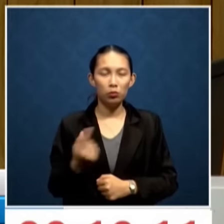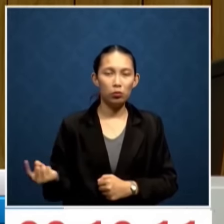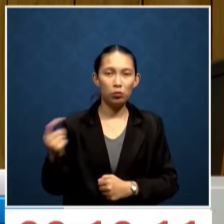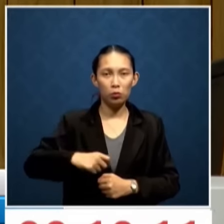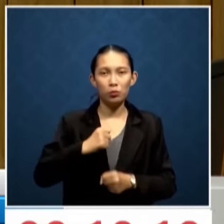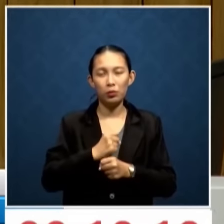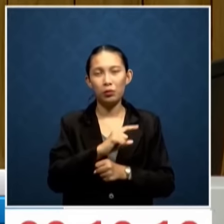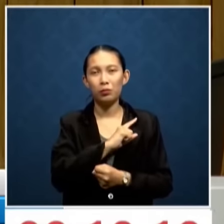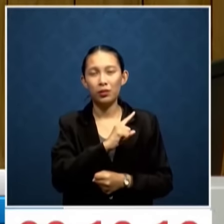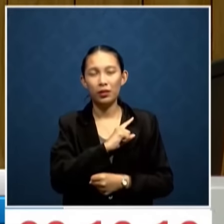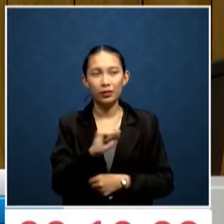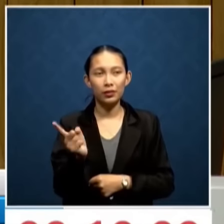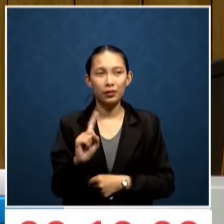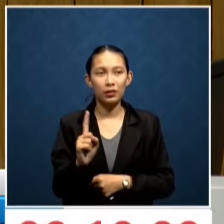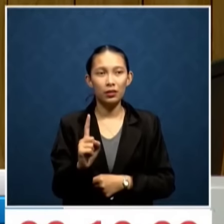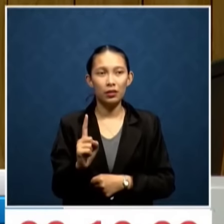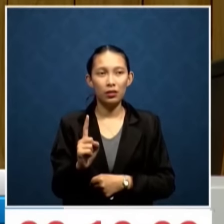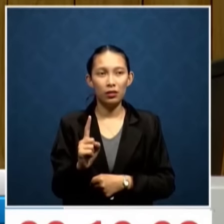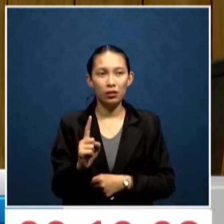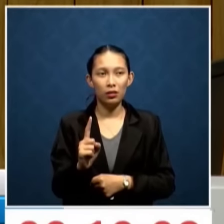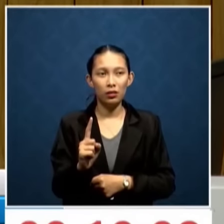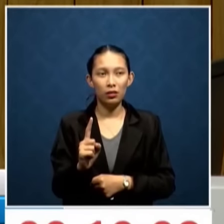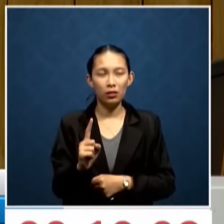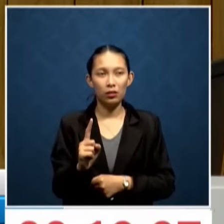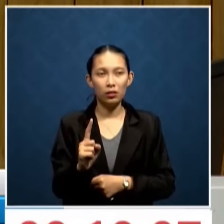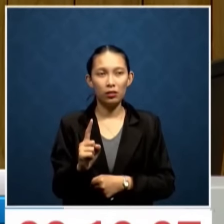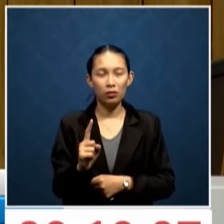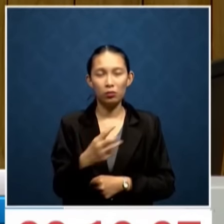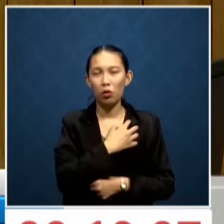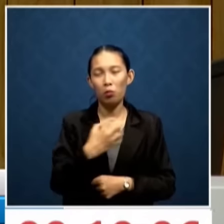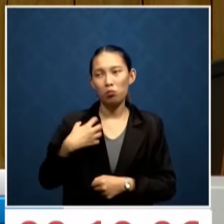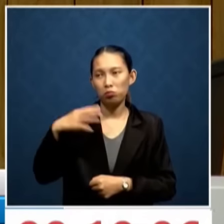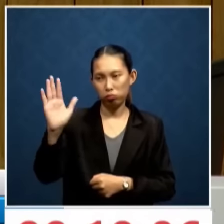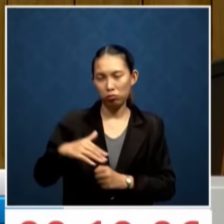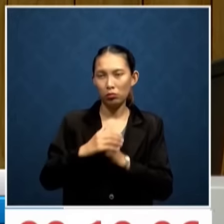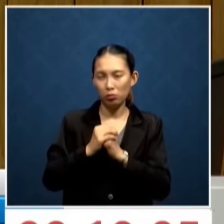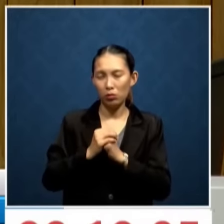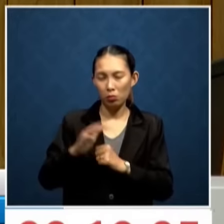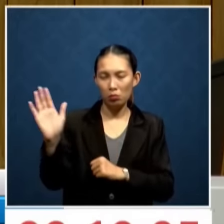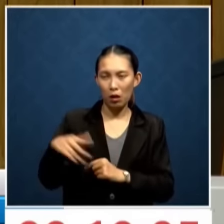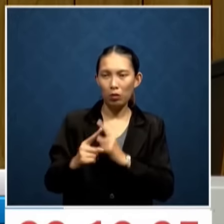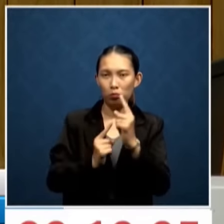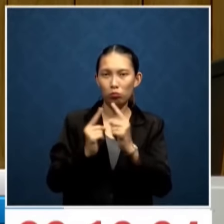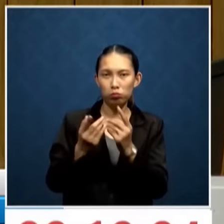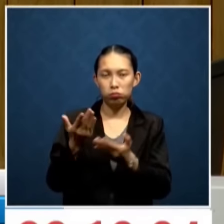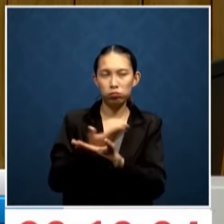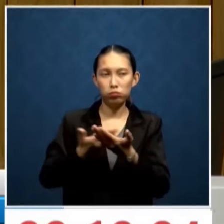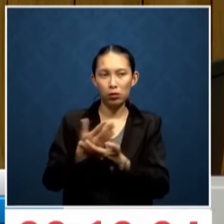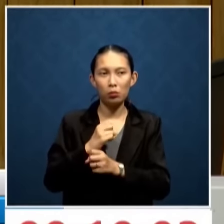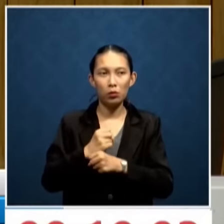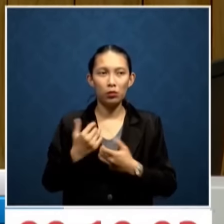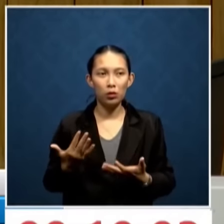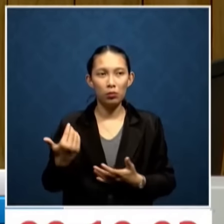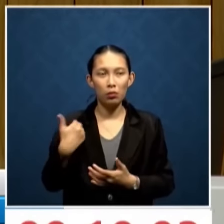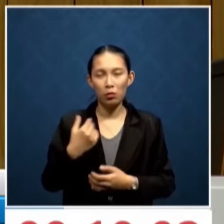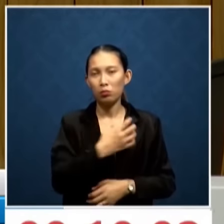แหน่งสิ่งแรกที่ทำก็คือไปเรียกสถานทูตจีนมาคุยครับ เรียนว่ามันเป็นเรื่องอย่างไรเขา